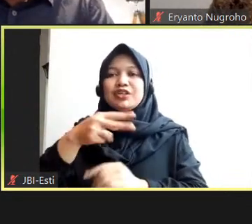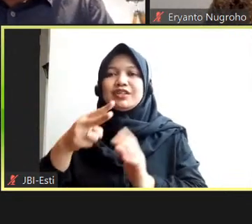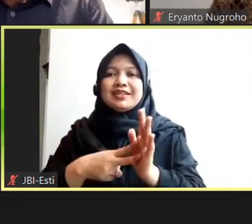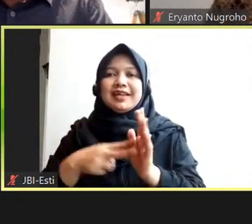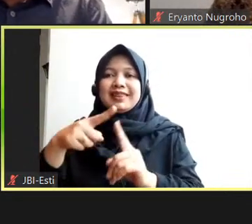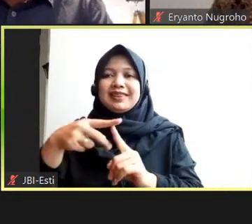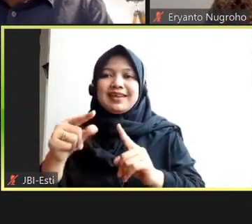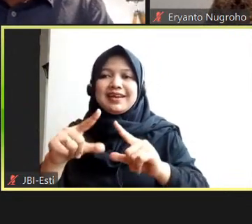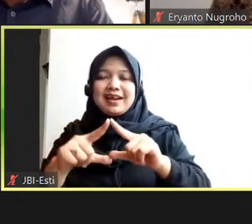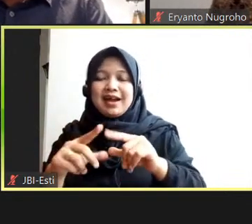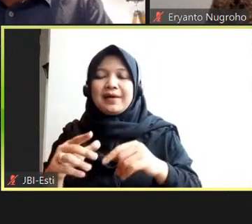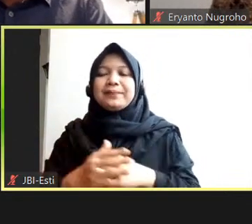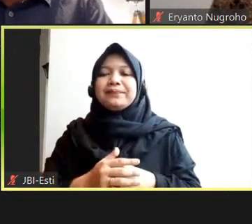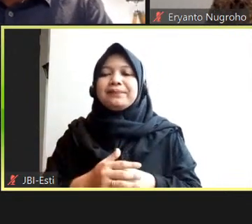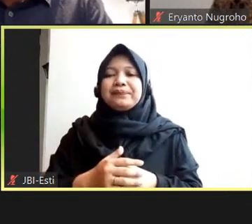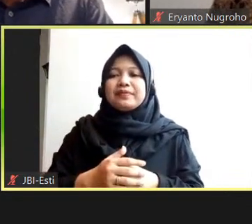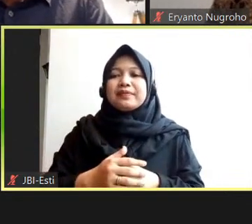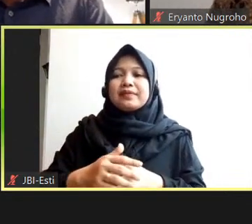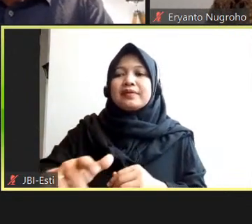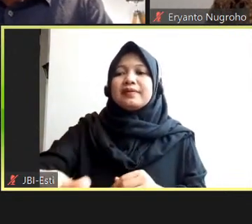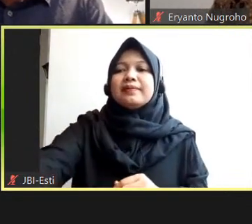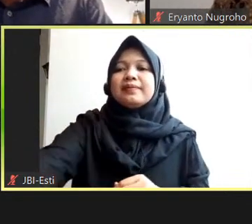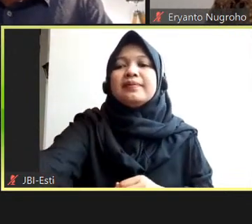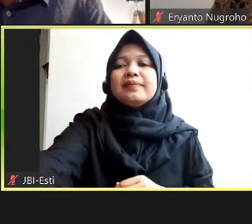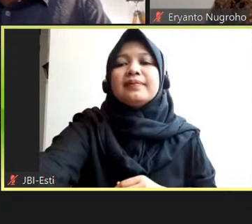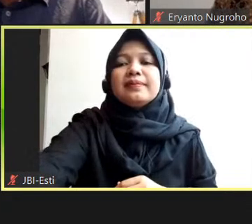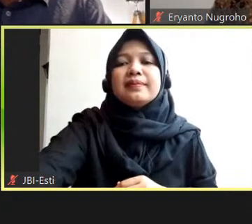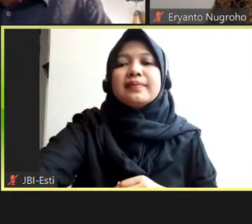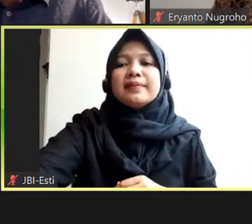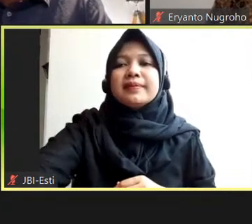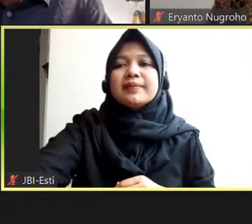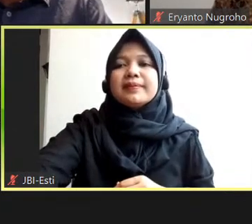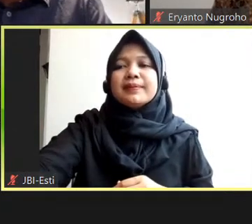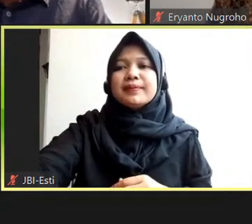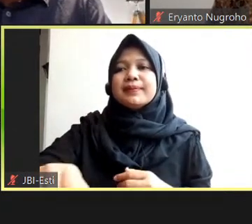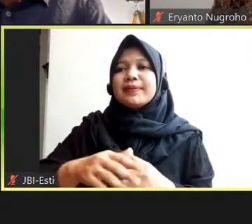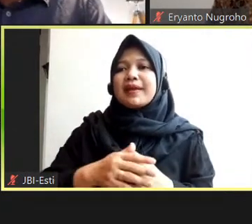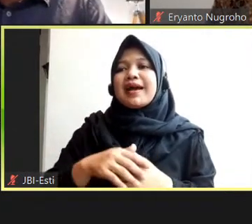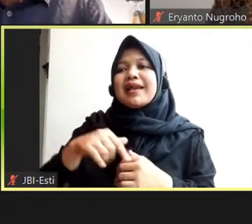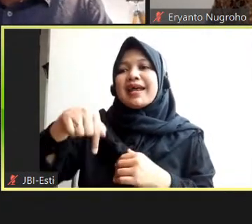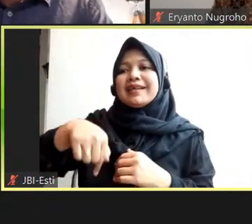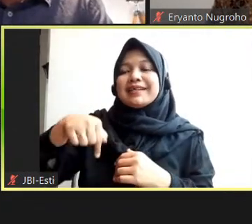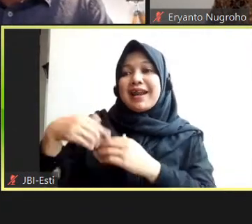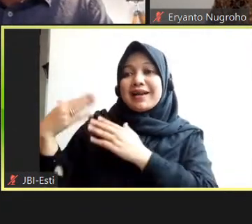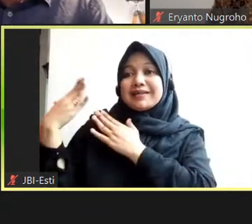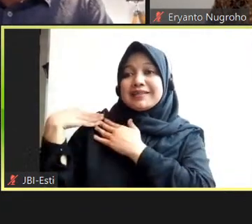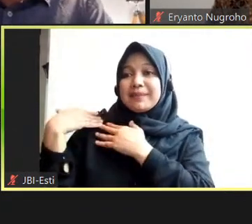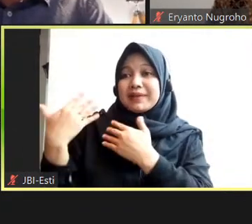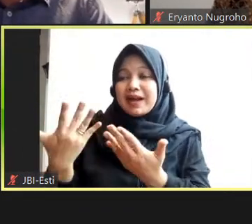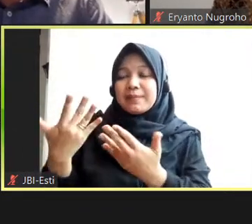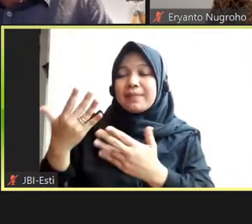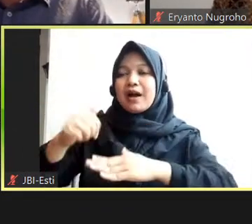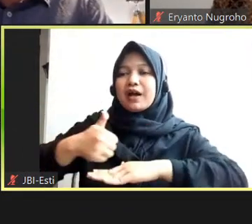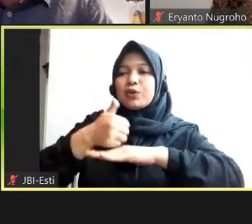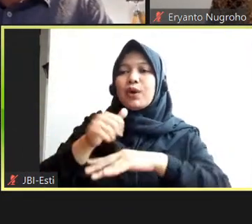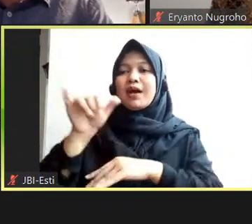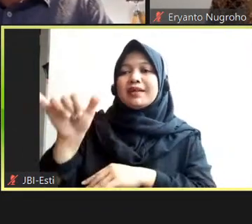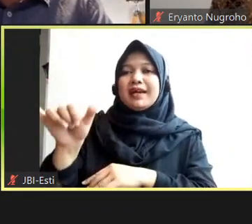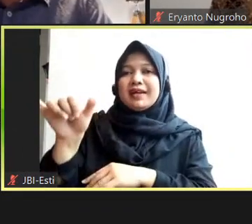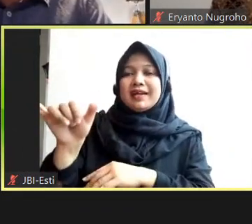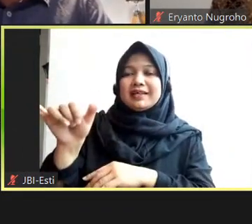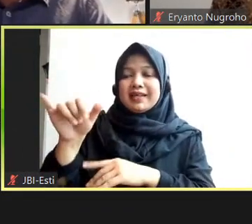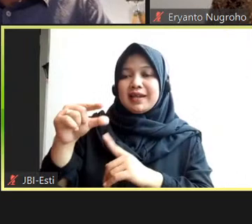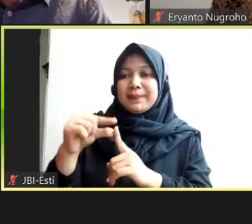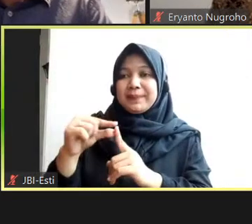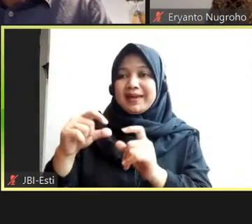PSHK periode 2009 sampai 2015 dan saat ini menjabat Ketua Yayasan Studi Hukum dan Kebijakan Indonesia atau